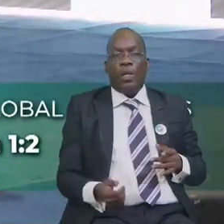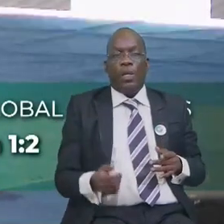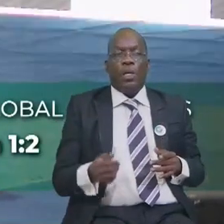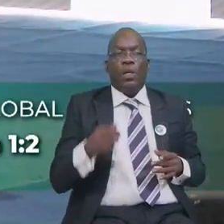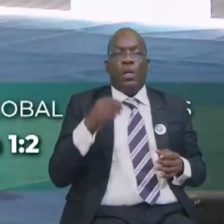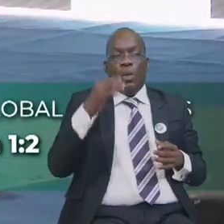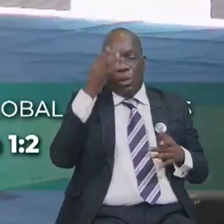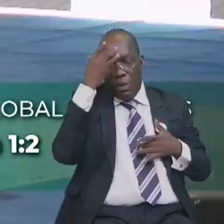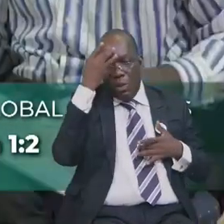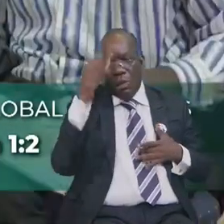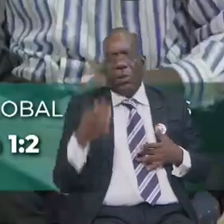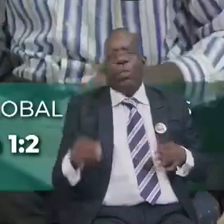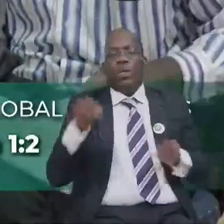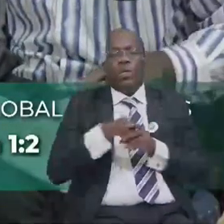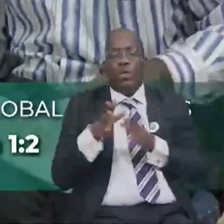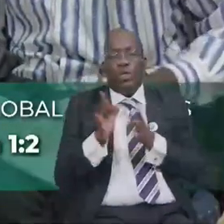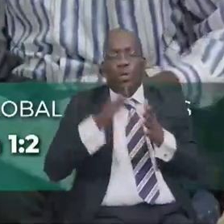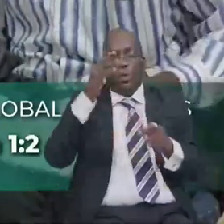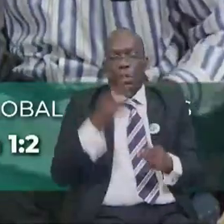au nom de Jésus.